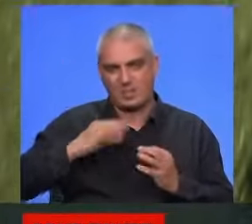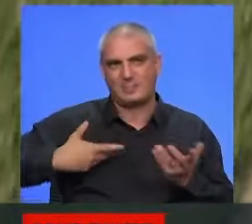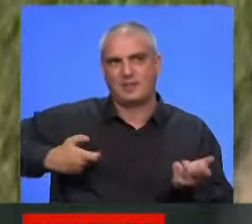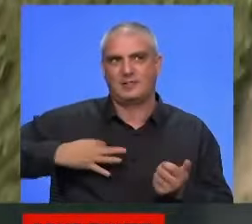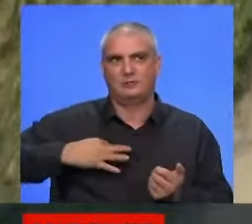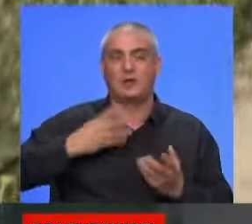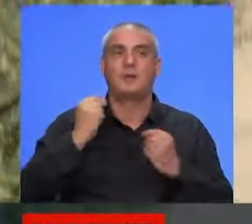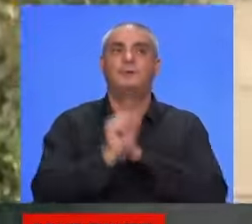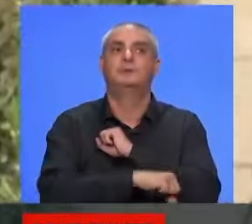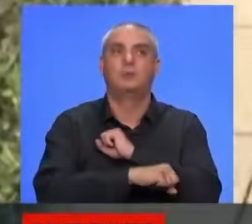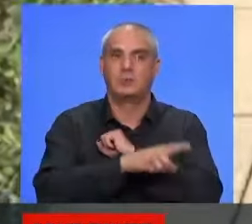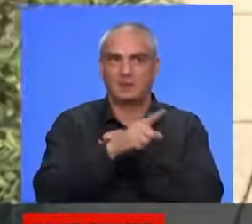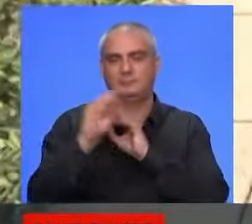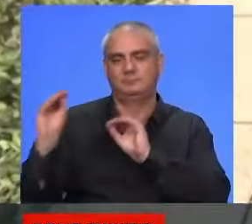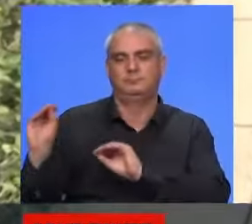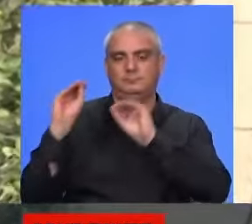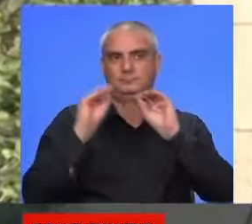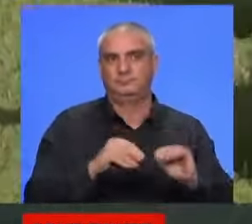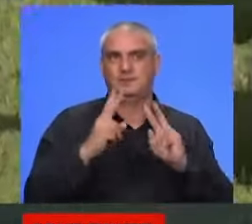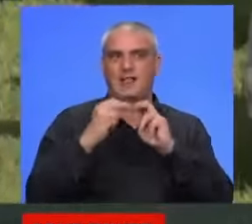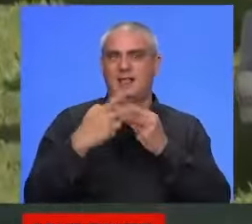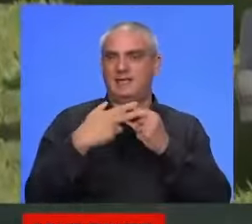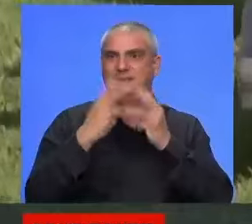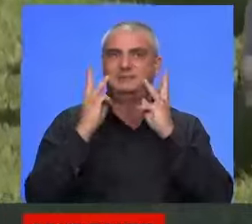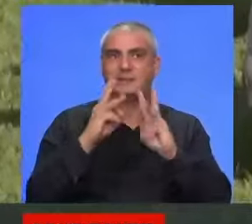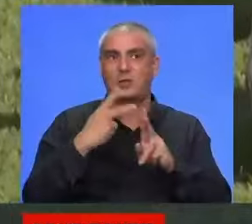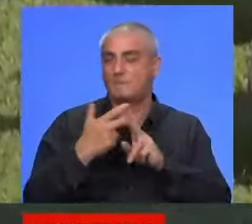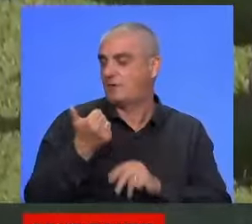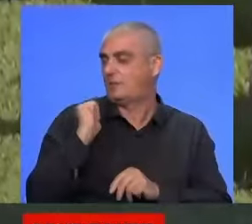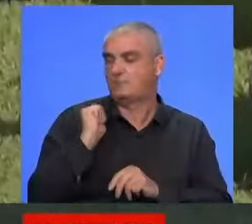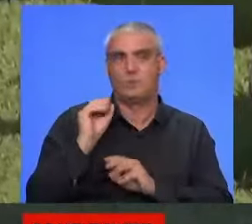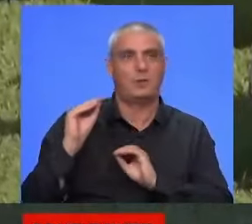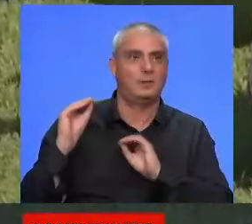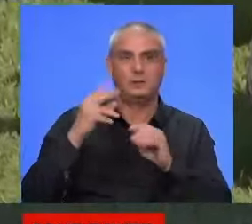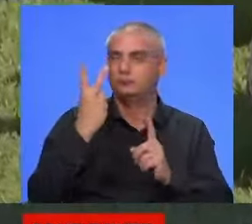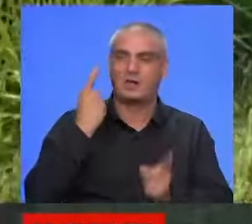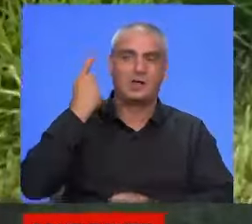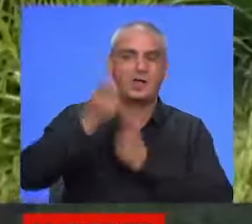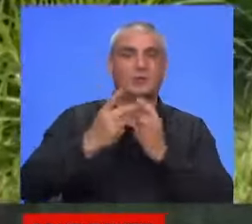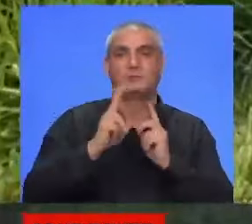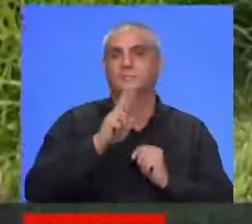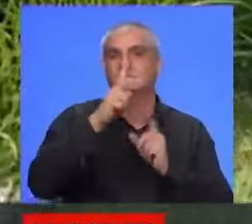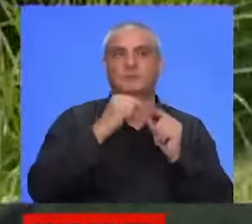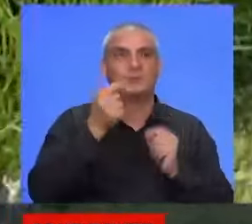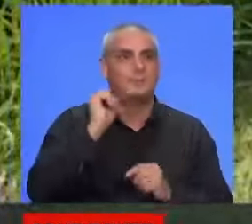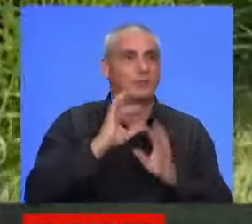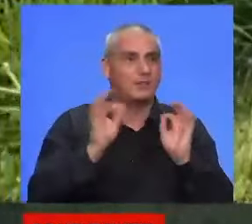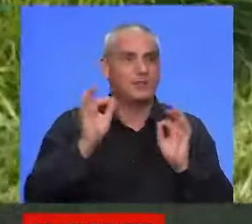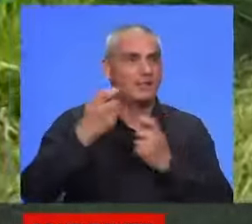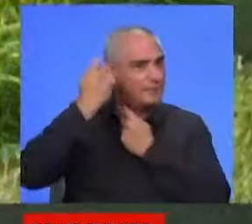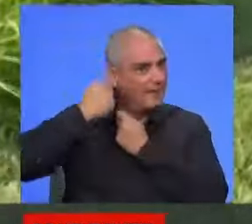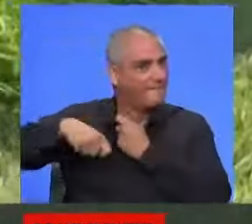סטודנטים רבים כמו יניב העתיקו את מקום מגוריהם לעיר הסמוכה סדרות, ורק אתמול שוגרו לעיר שתי רקטות מצפון הרצועה. בדיוק התחלתי את הפן שלי